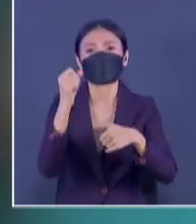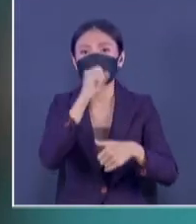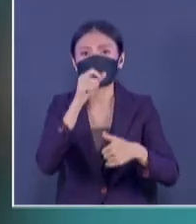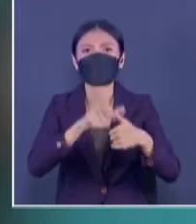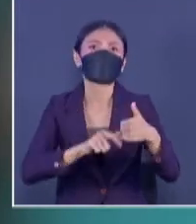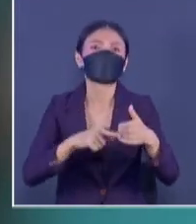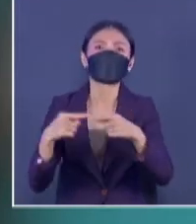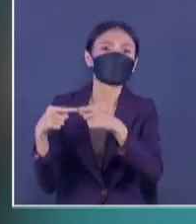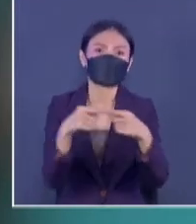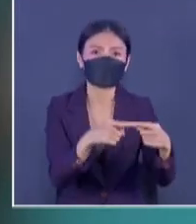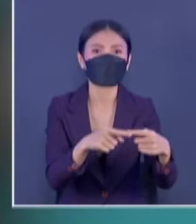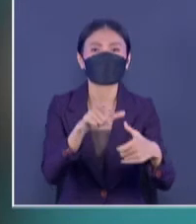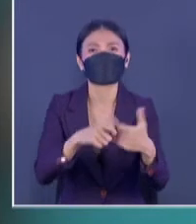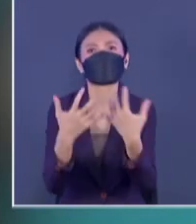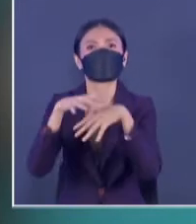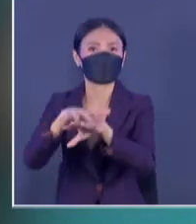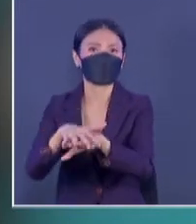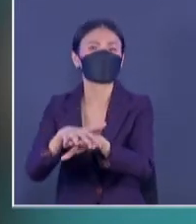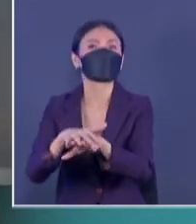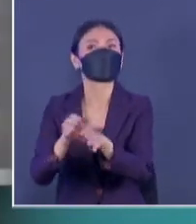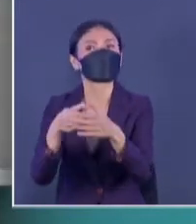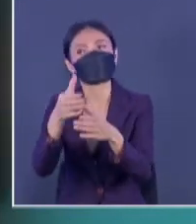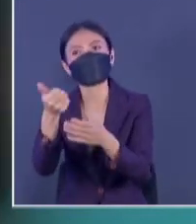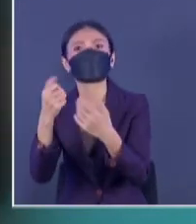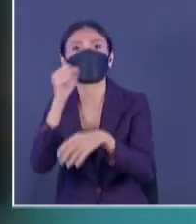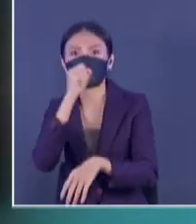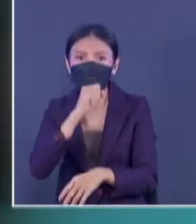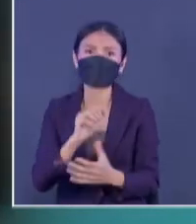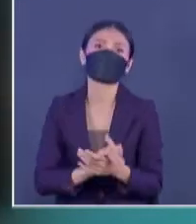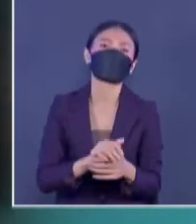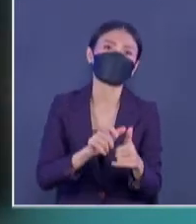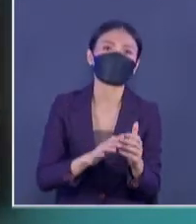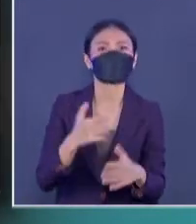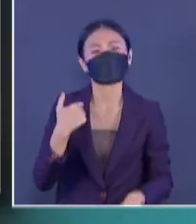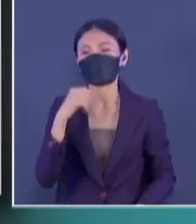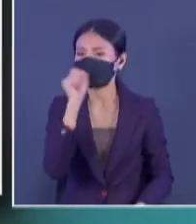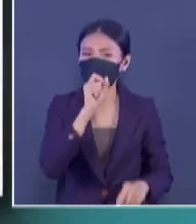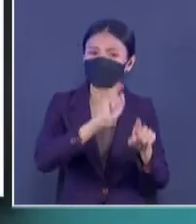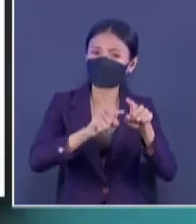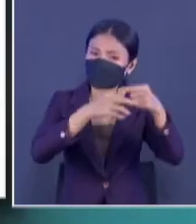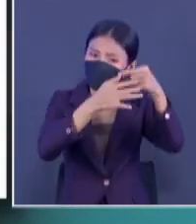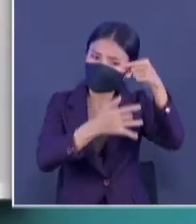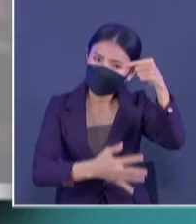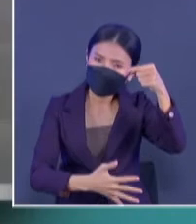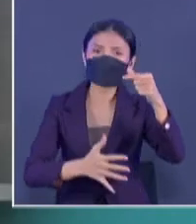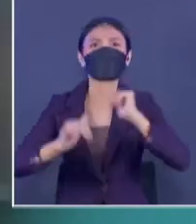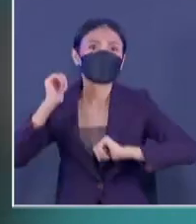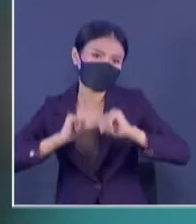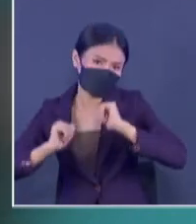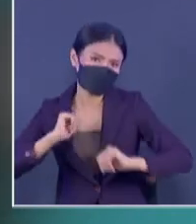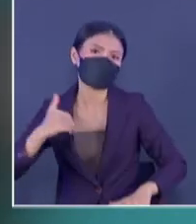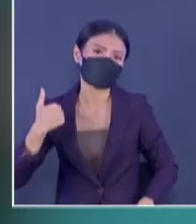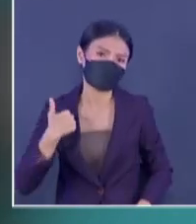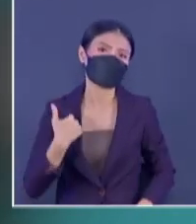Steel Wheels ของวง Laurie Stones ด้วยนะคะนอกจากนี้เธอก็ยังมีผลงานอื่นๆในวงการเพลงอีกมากมายรวมถึงงานทางการแสดงอีกด้วยล่ะค่ะ